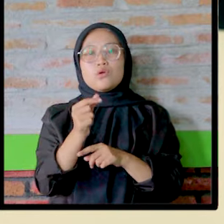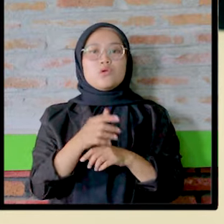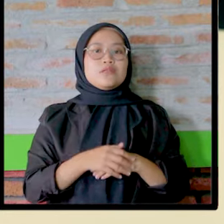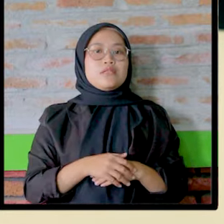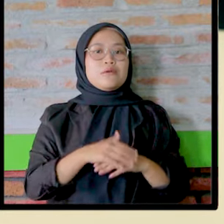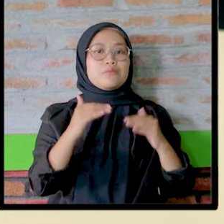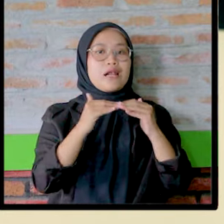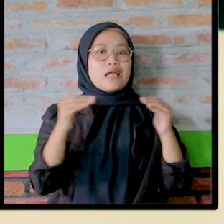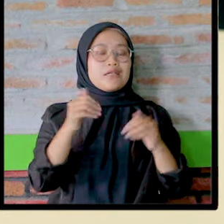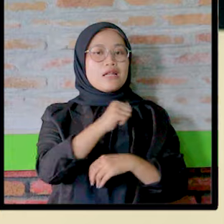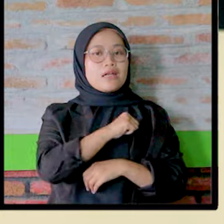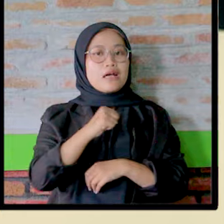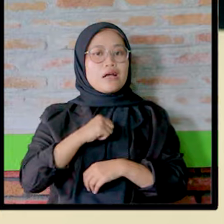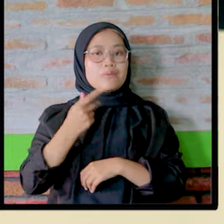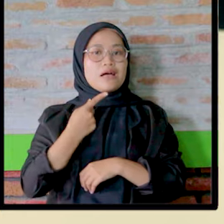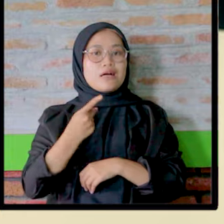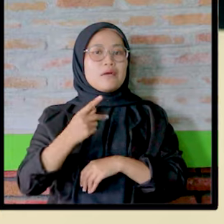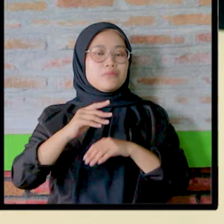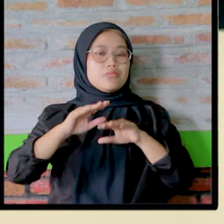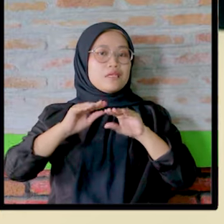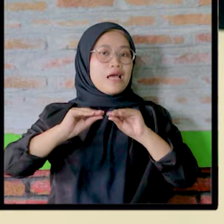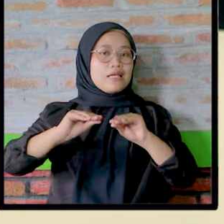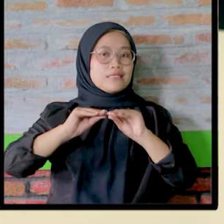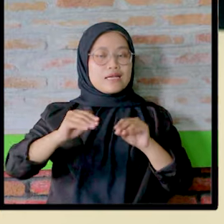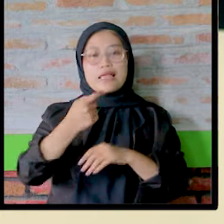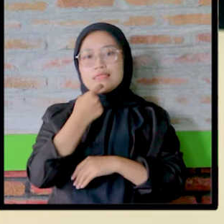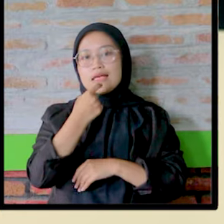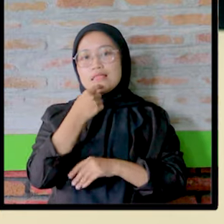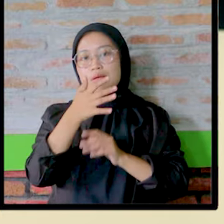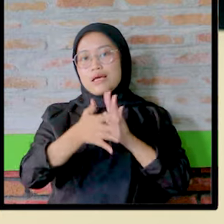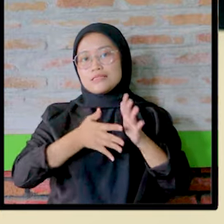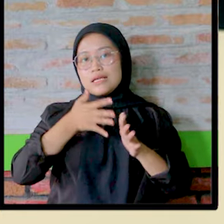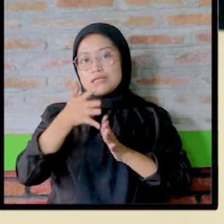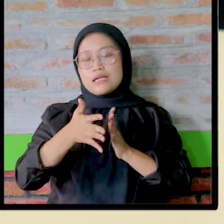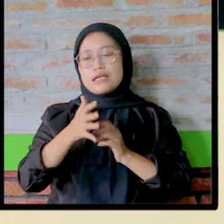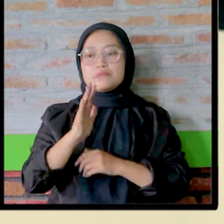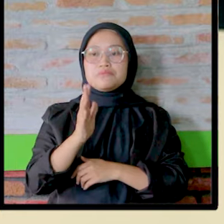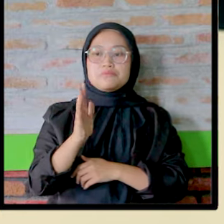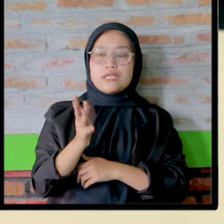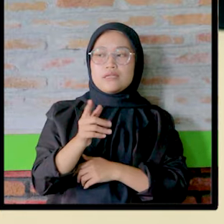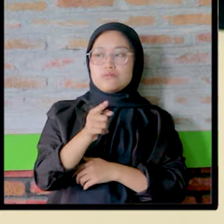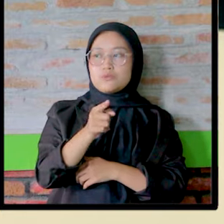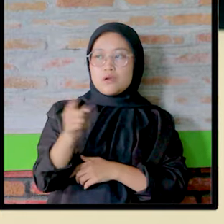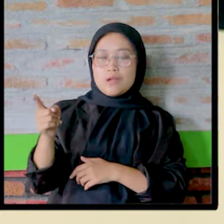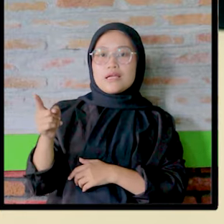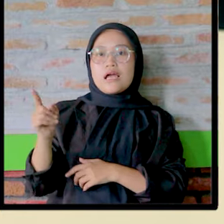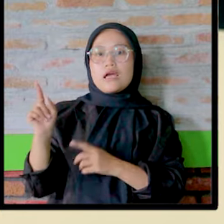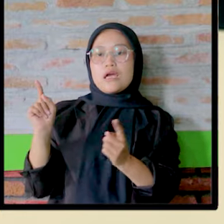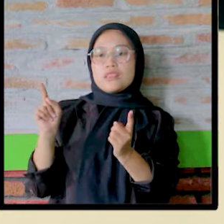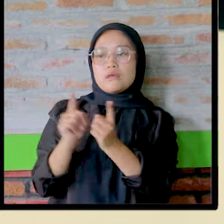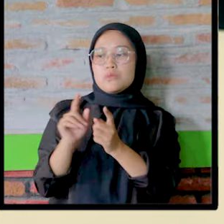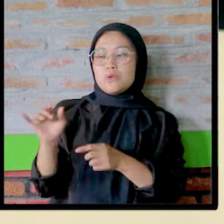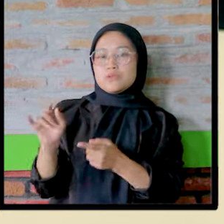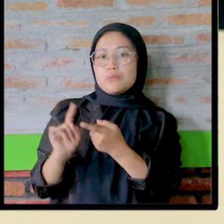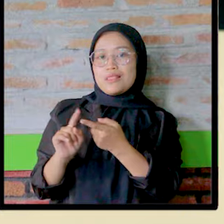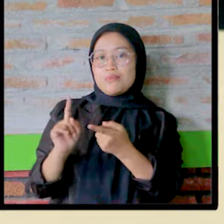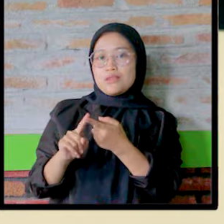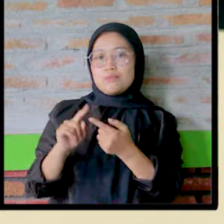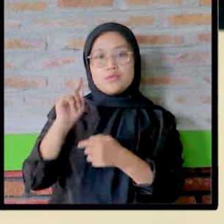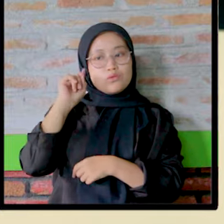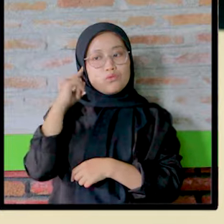itu kita ajar tentang bahasa isyarat sehingga mereka kalau ketemu teman-teman tuli itu sudah